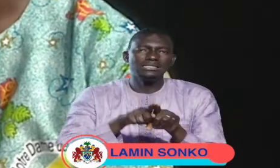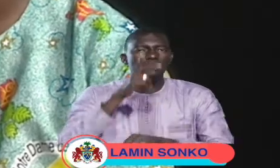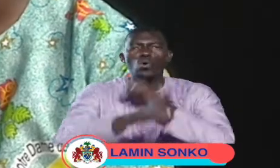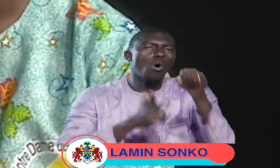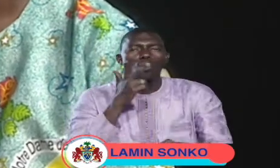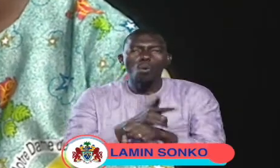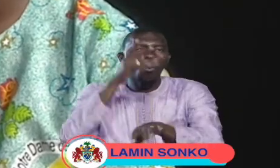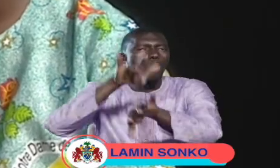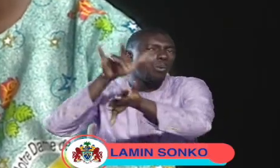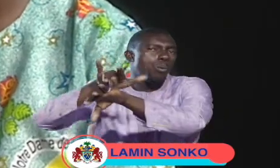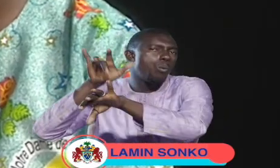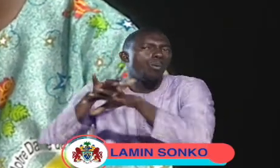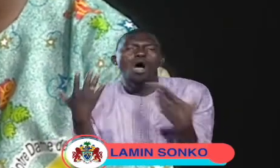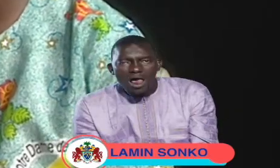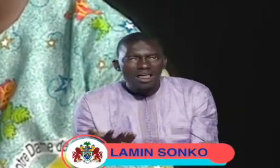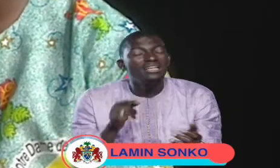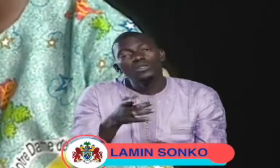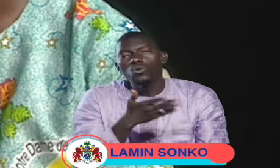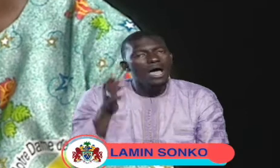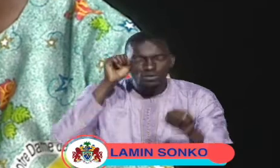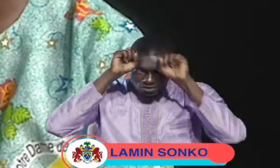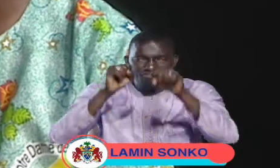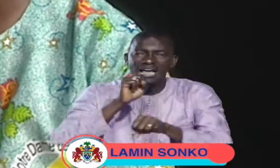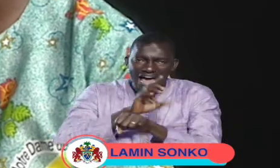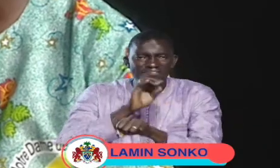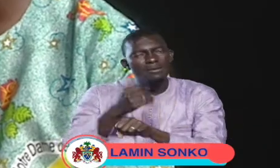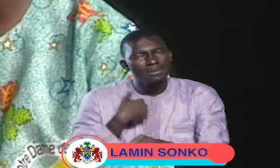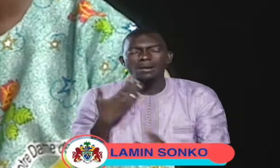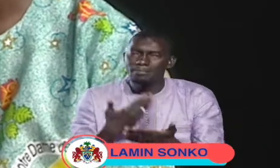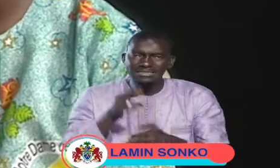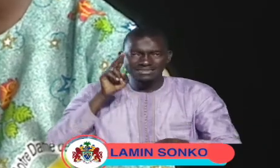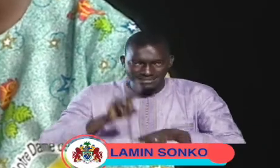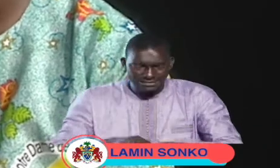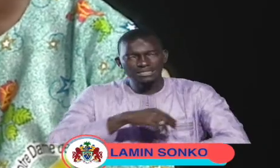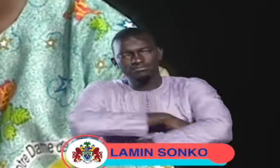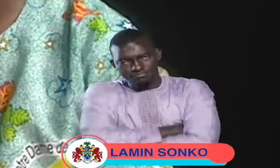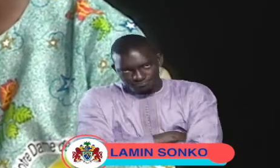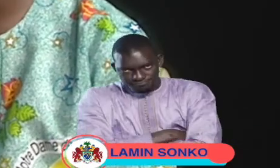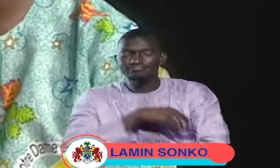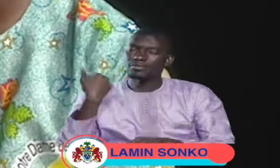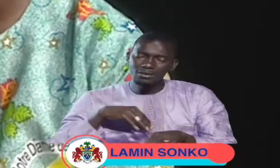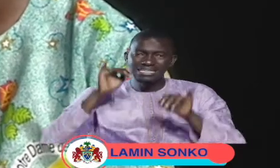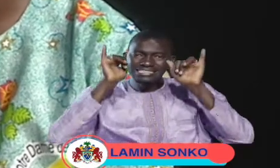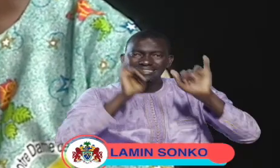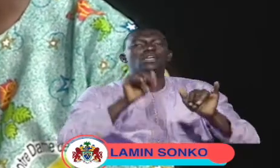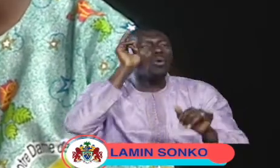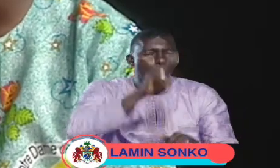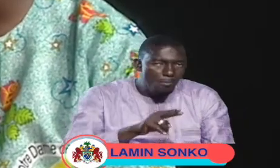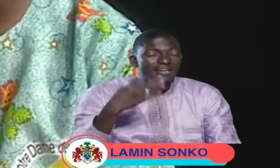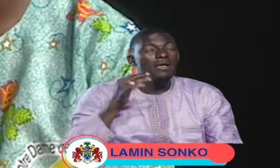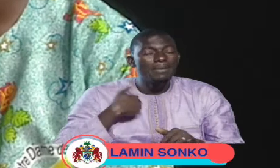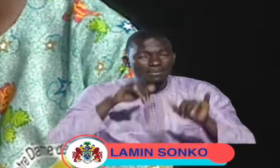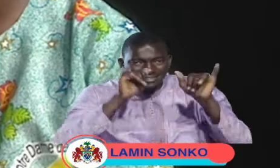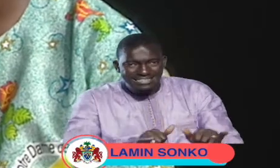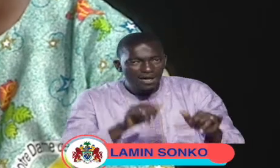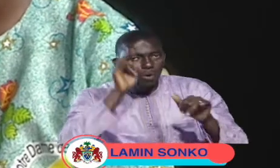kono so wala na masak franka molia amariko nyanta silal la kele kar nin sita kuran nyanta tamanol ban nin tamada